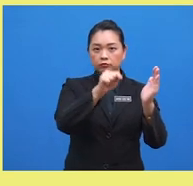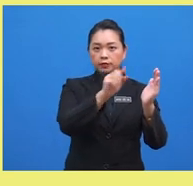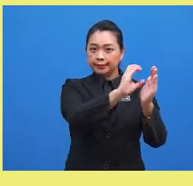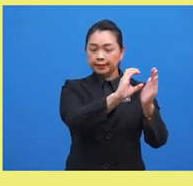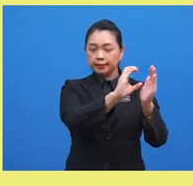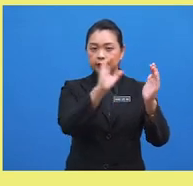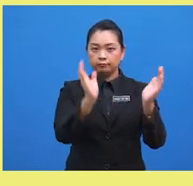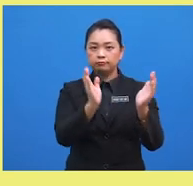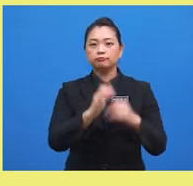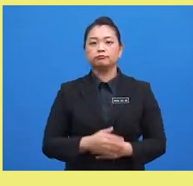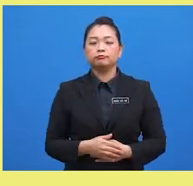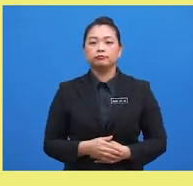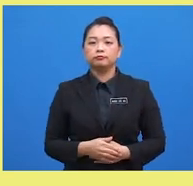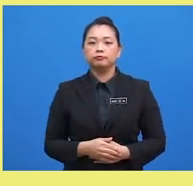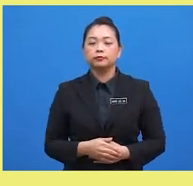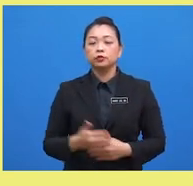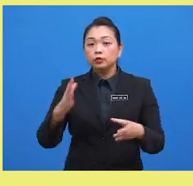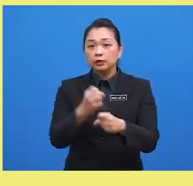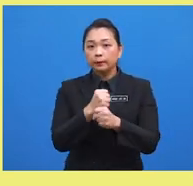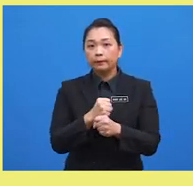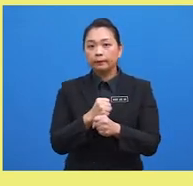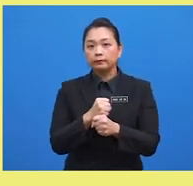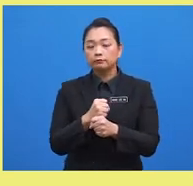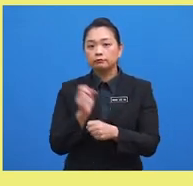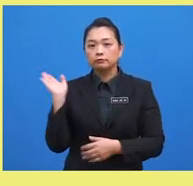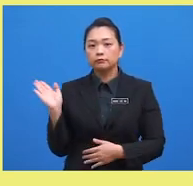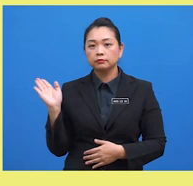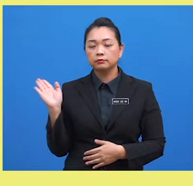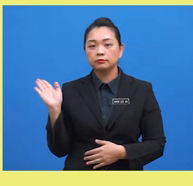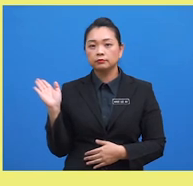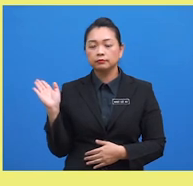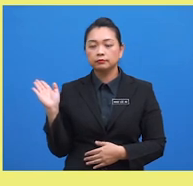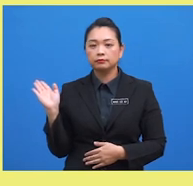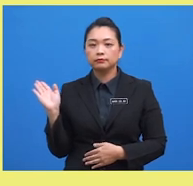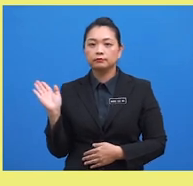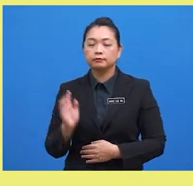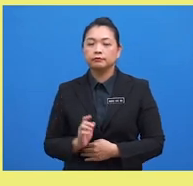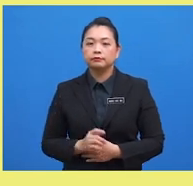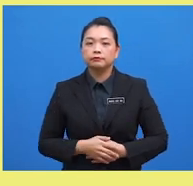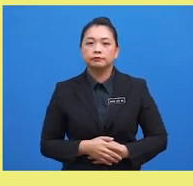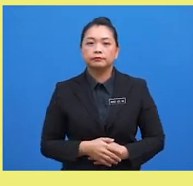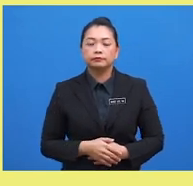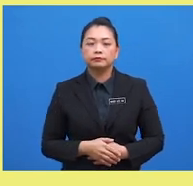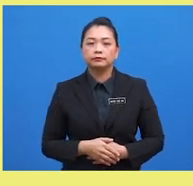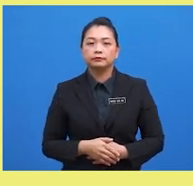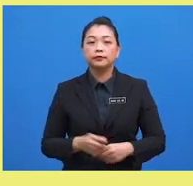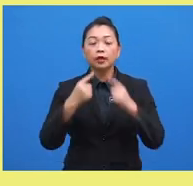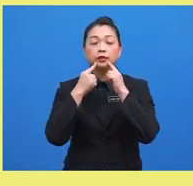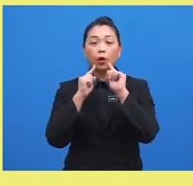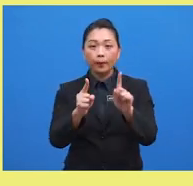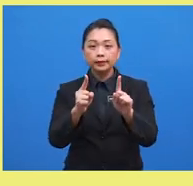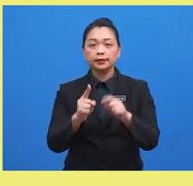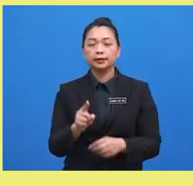C, iaitu 1, 2, 5, 6 kesatuan 4, 5.